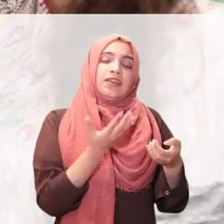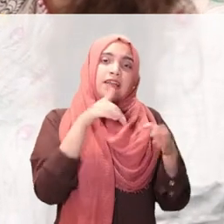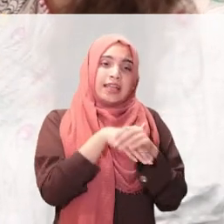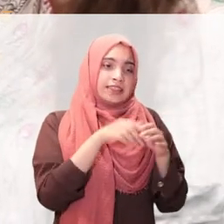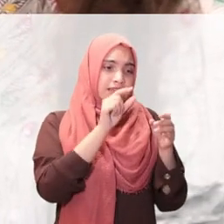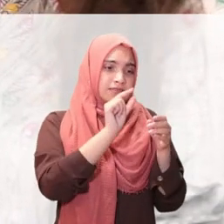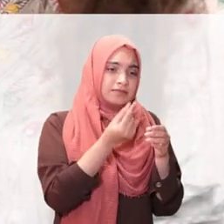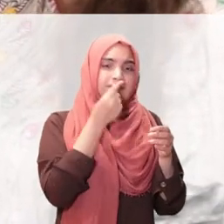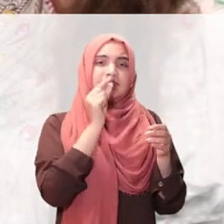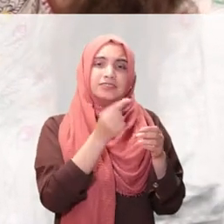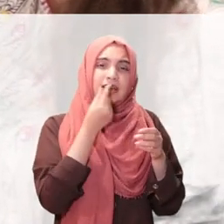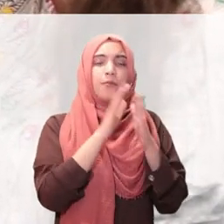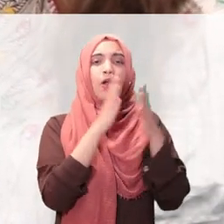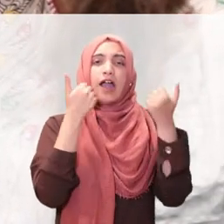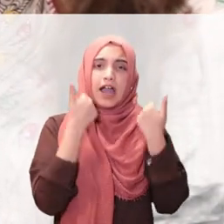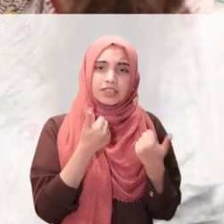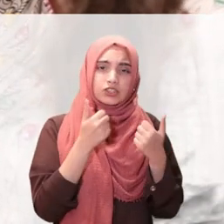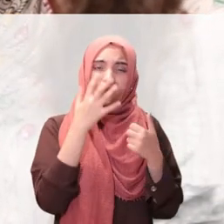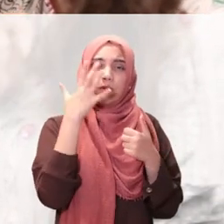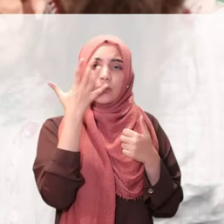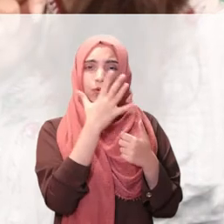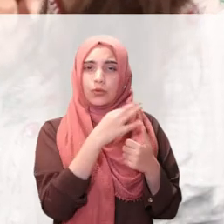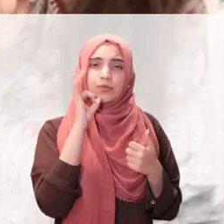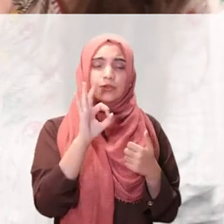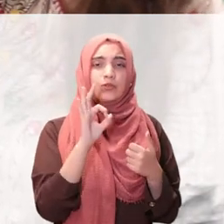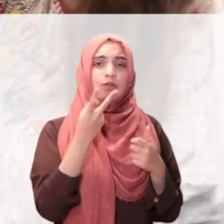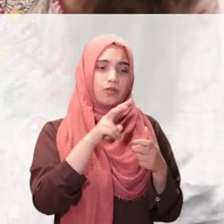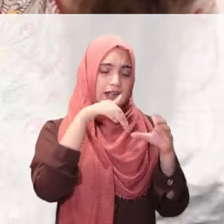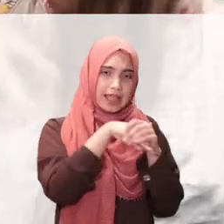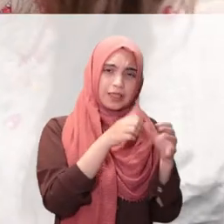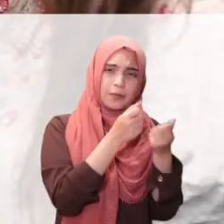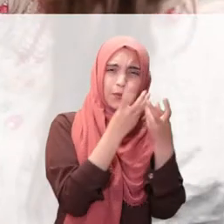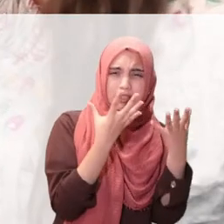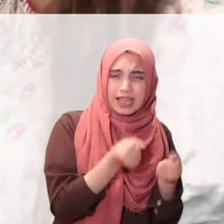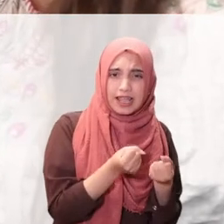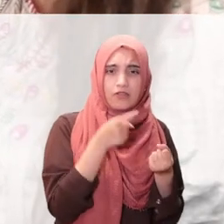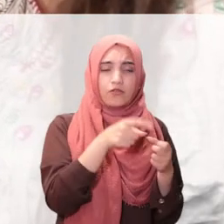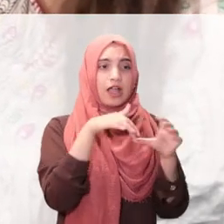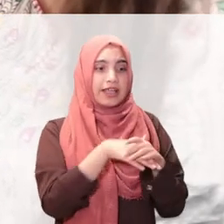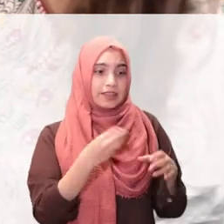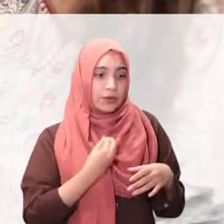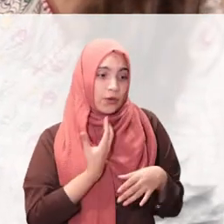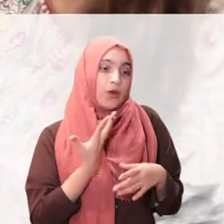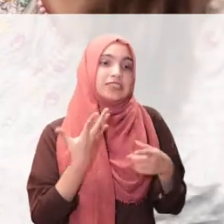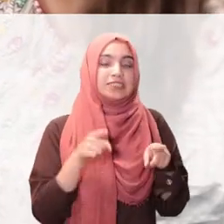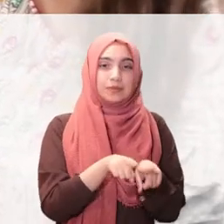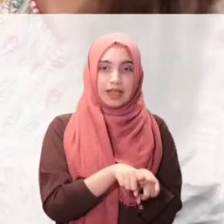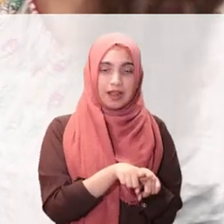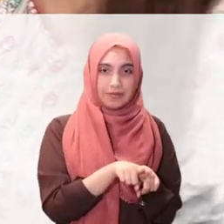टाउन धमकी से जिंक प्लीज सब्सक्राइब और वेट रेड्युस समय